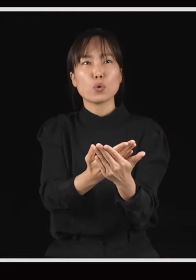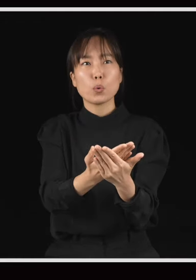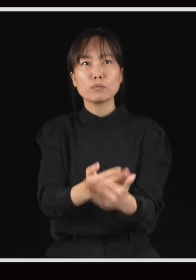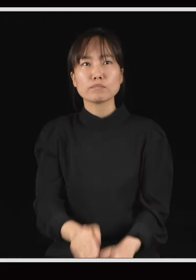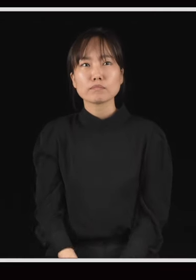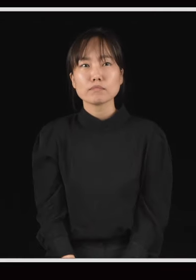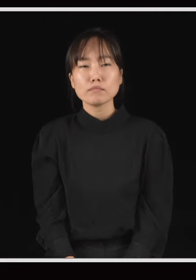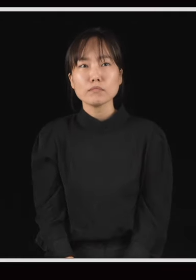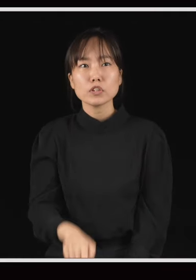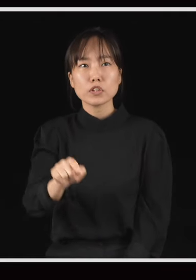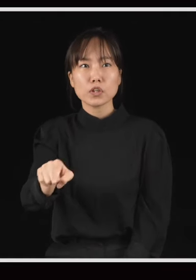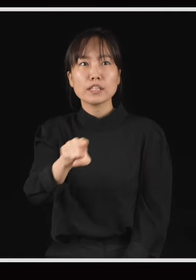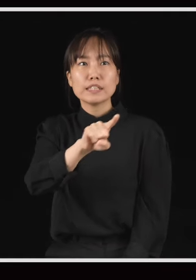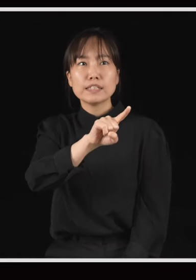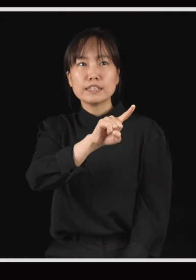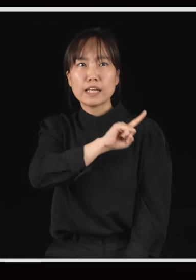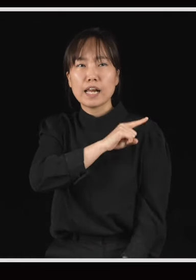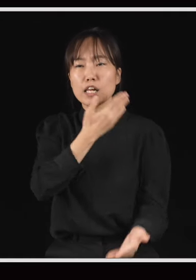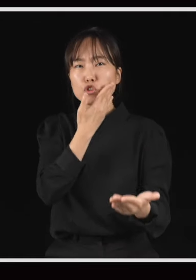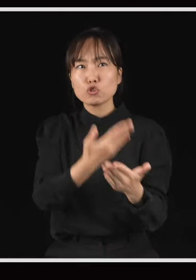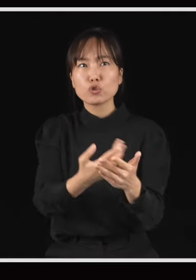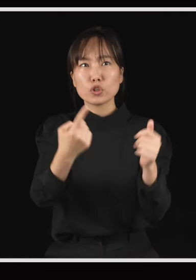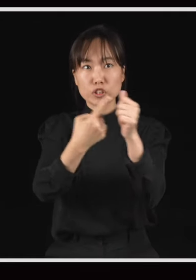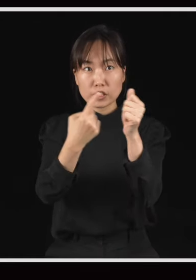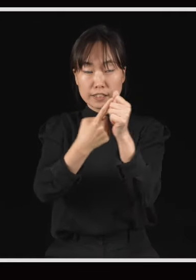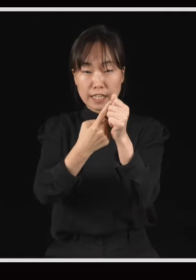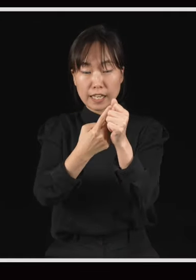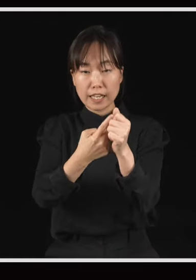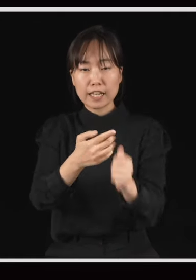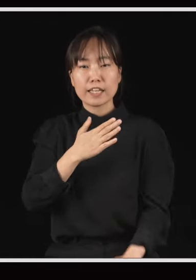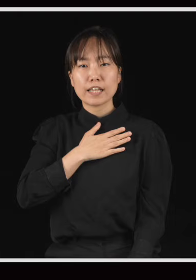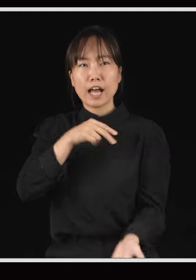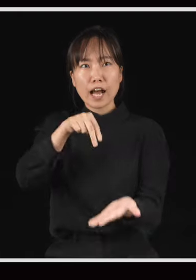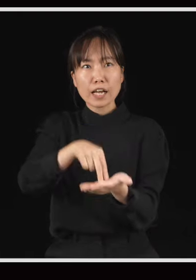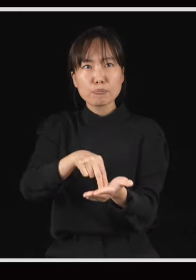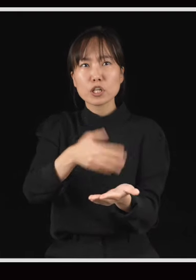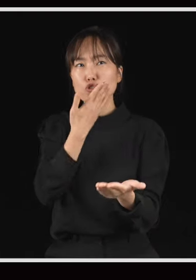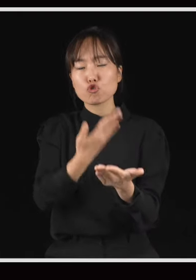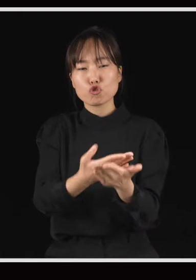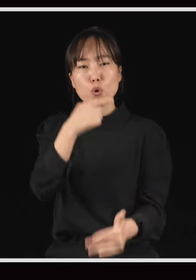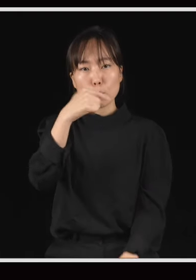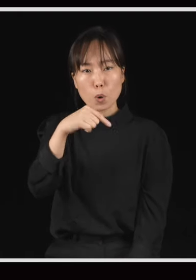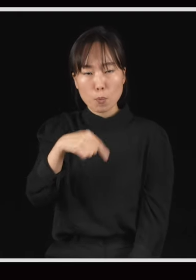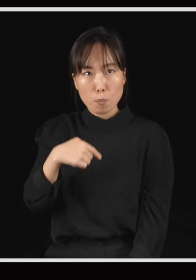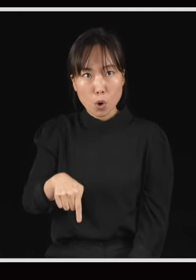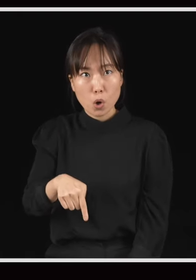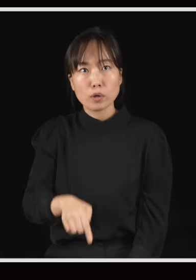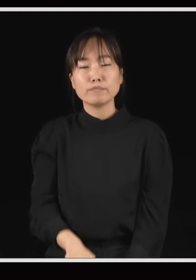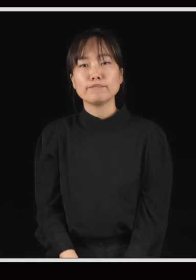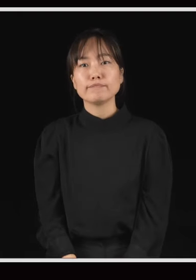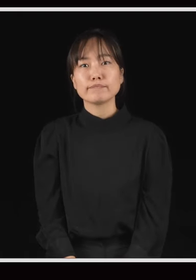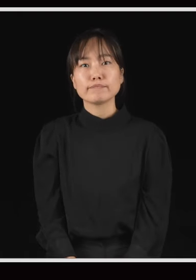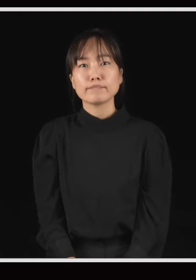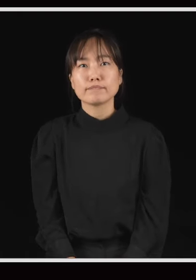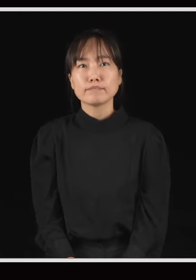거예요. 근데 그 중에서 제일 중요한 게 첫 번째, 나에게 중요한 것들, what matters예요. 이따가 더 설명을 드리겠지만,